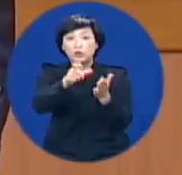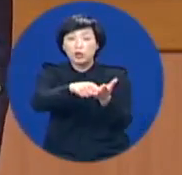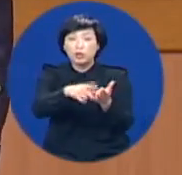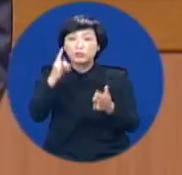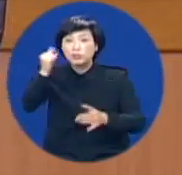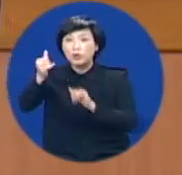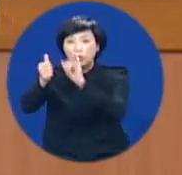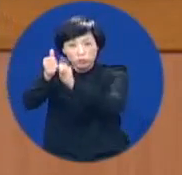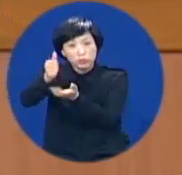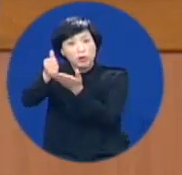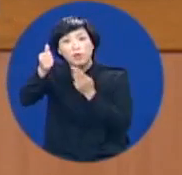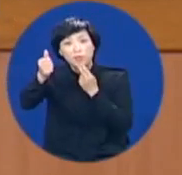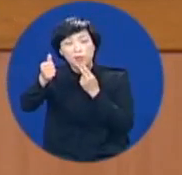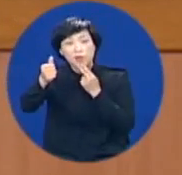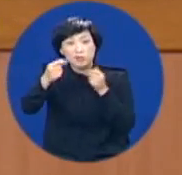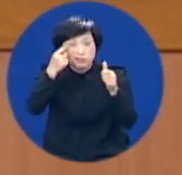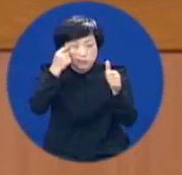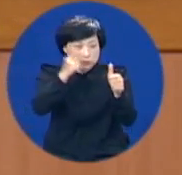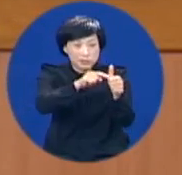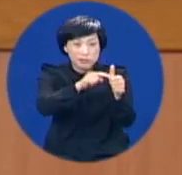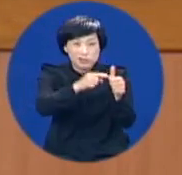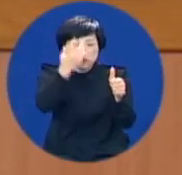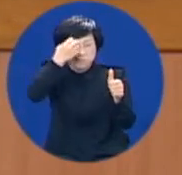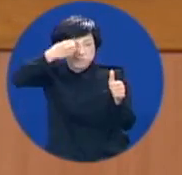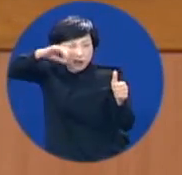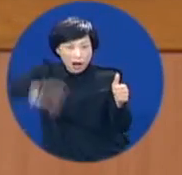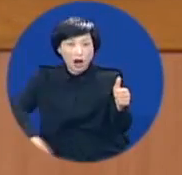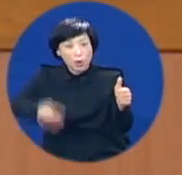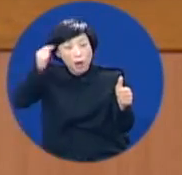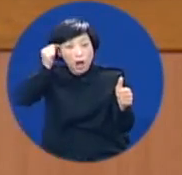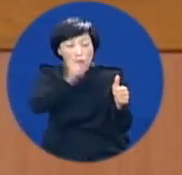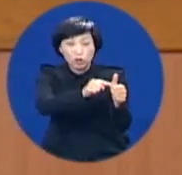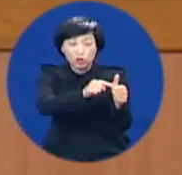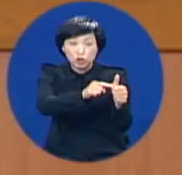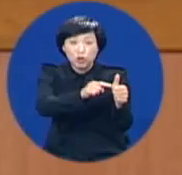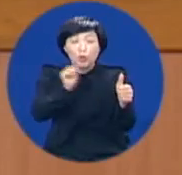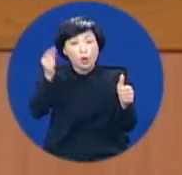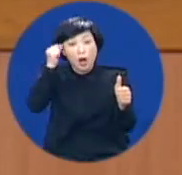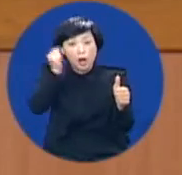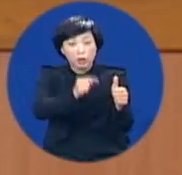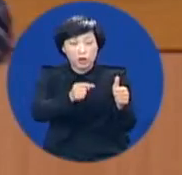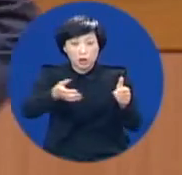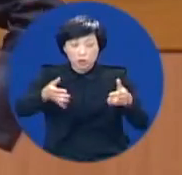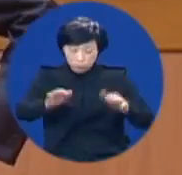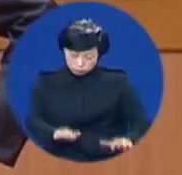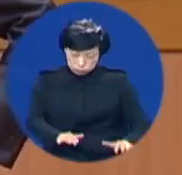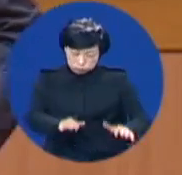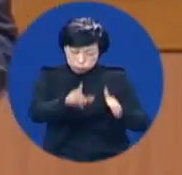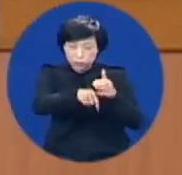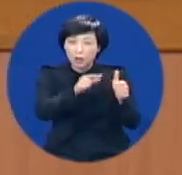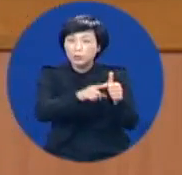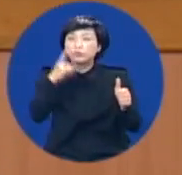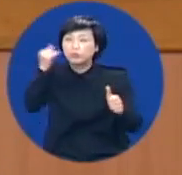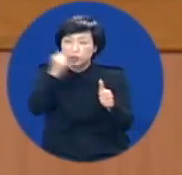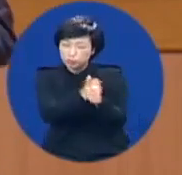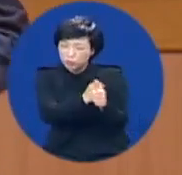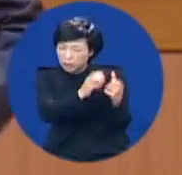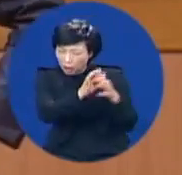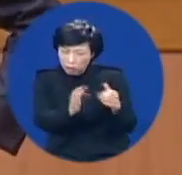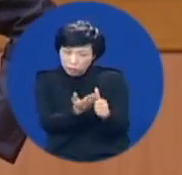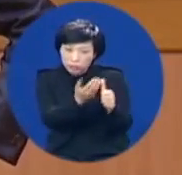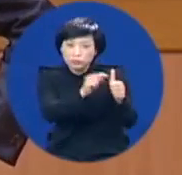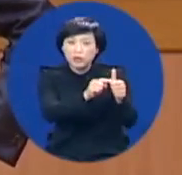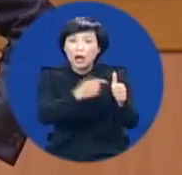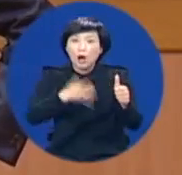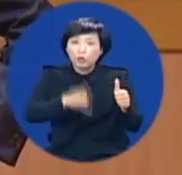왜 그랬을까요? 눈 뜨고 자기를 어떻게 길러주고 낳는가를 빤히 보고 성장한 놈이 어떻게